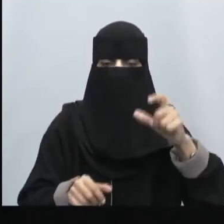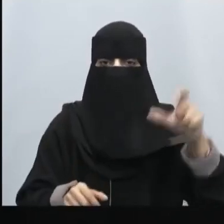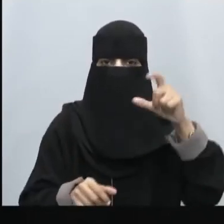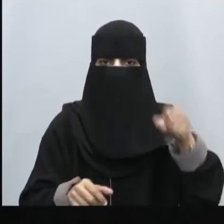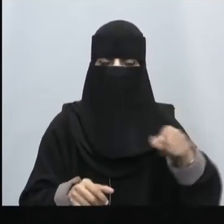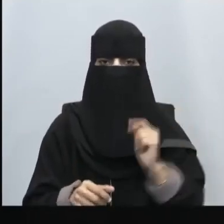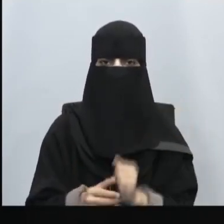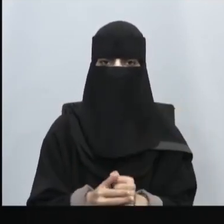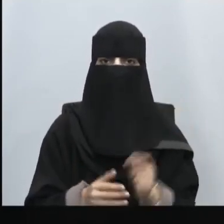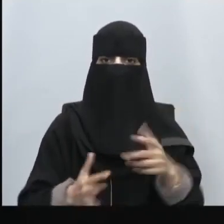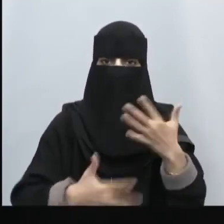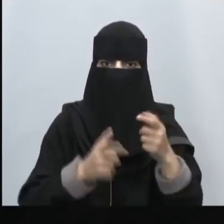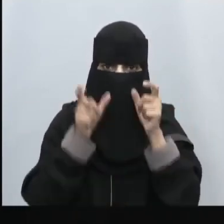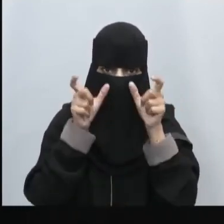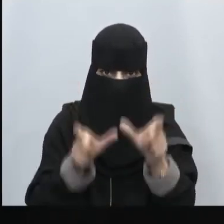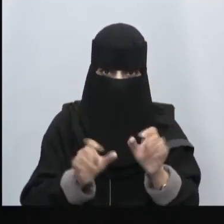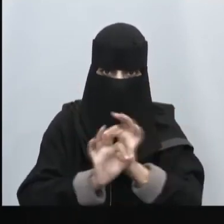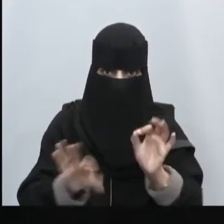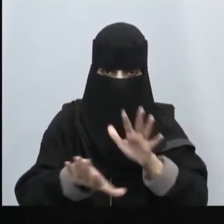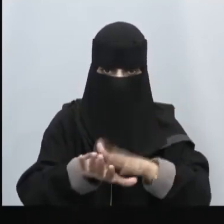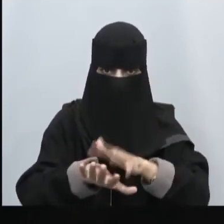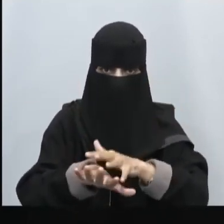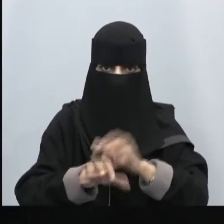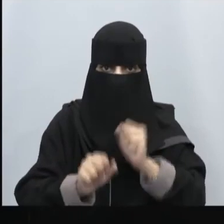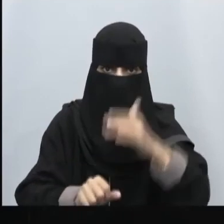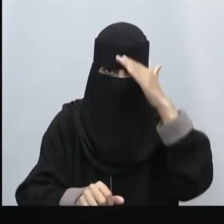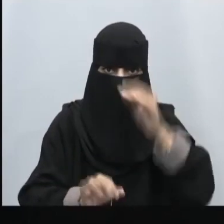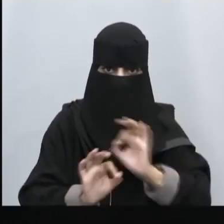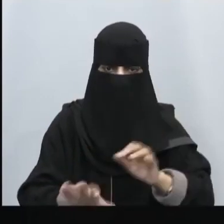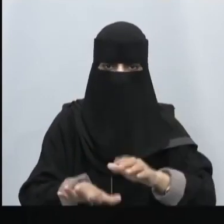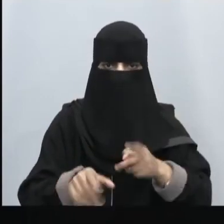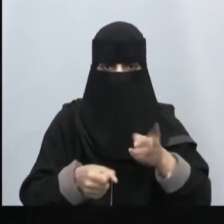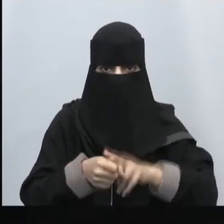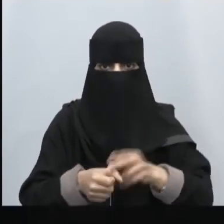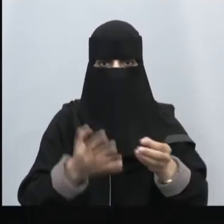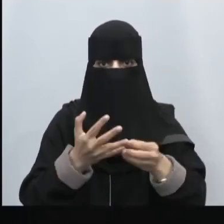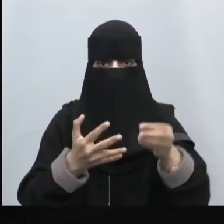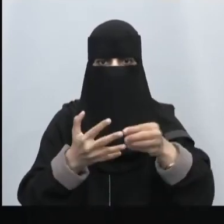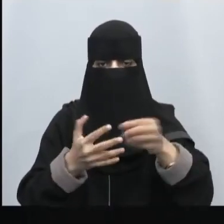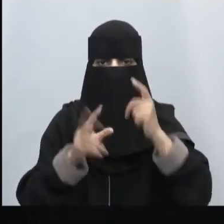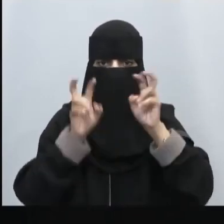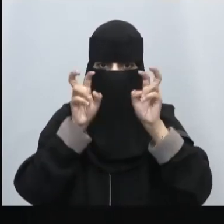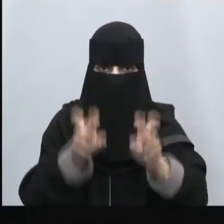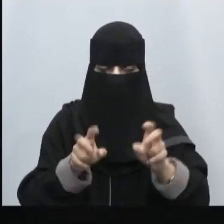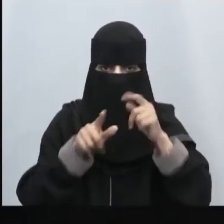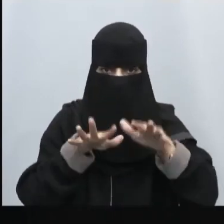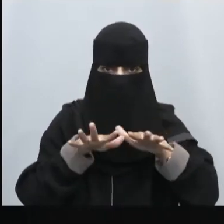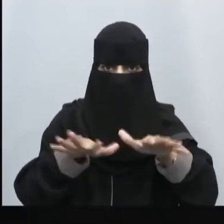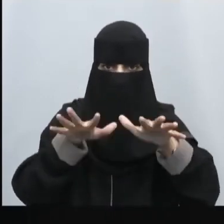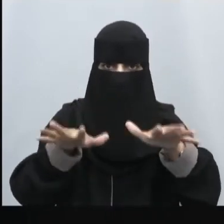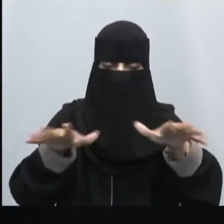لذلك حرصوا على تجهيز حملات صليبيه متتابعه لوقف امتداد الدوله الاسلاميه